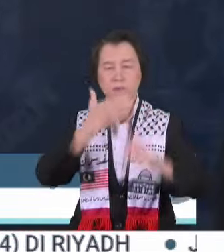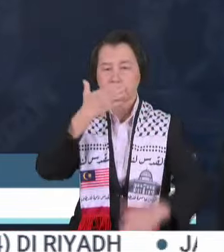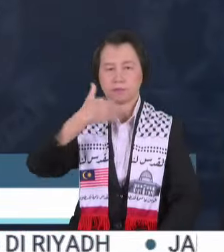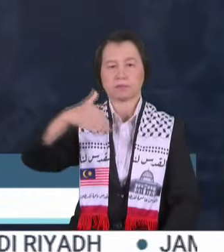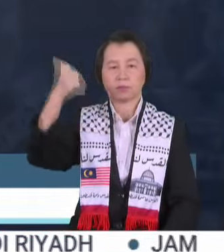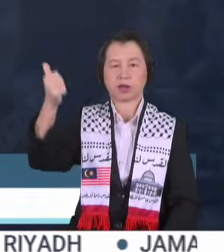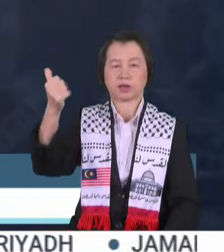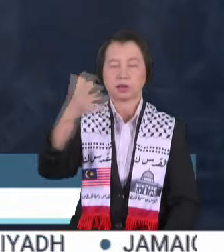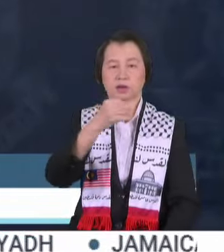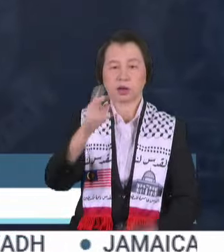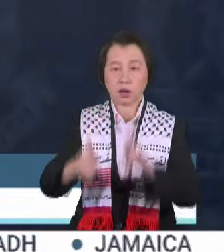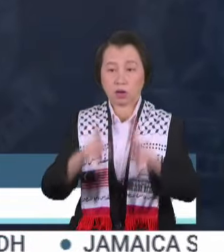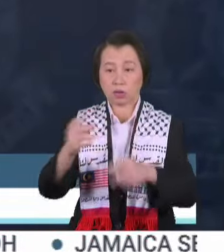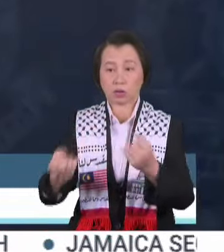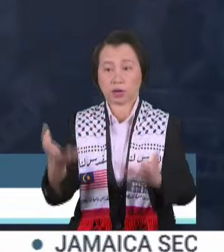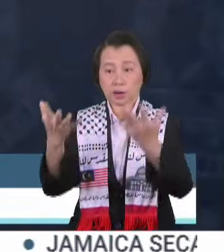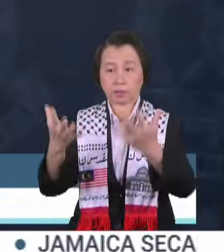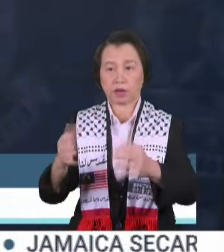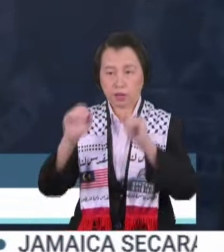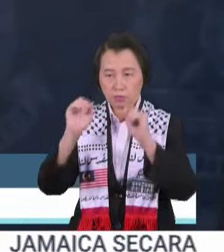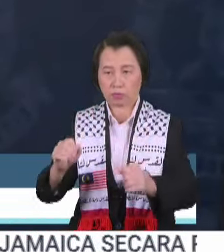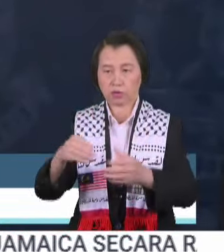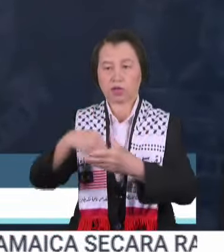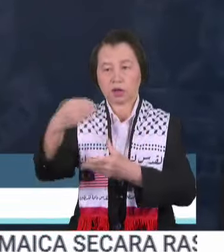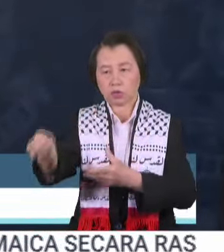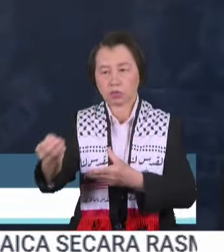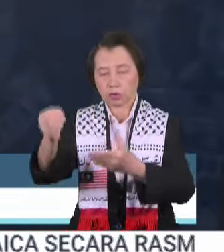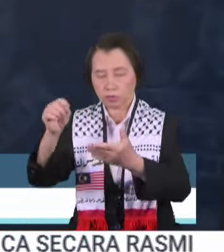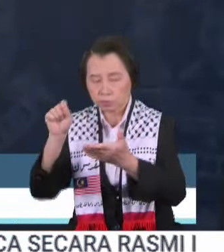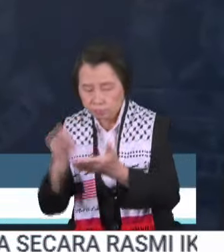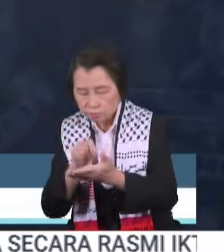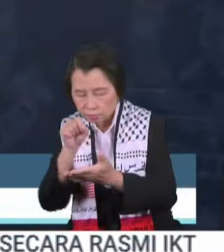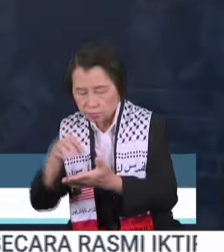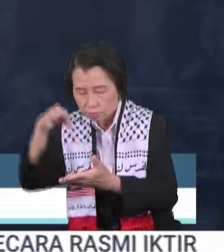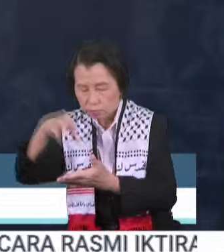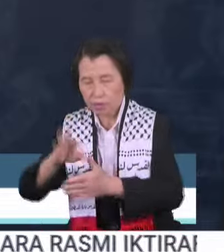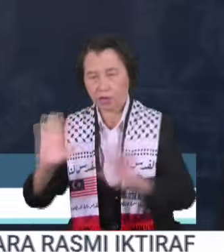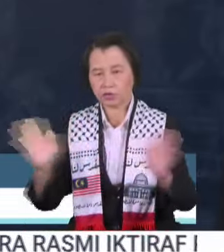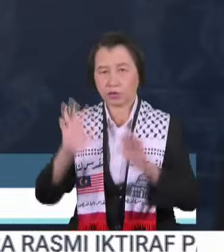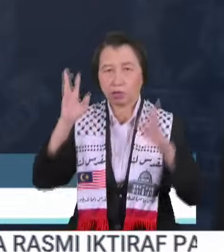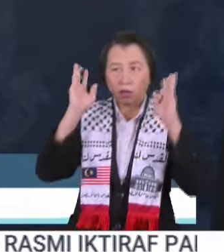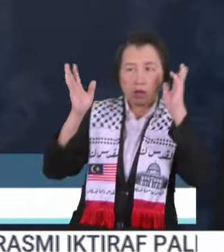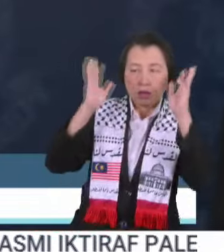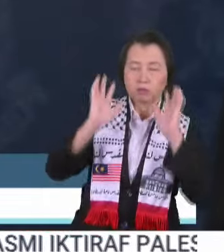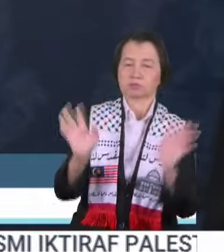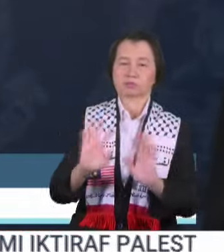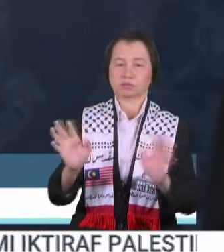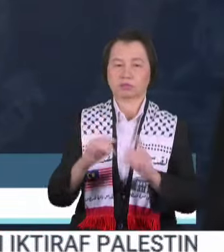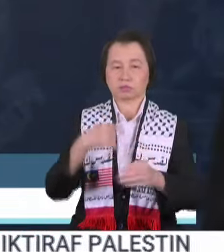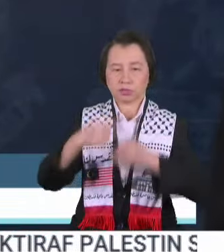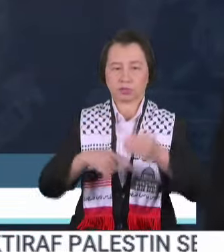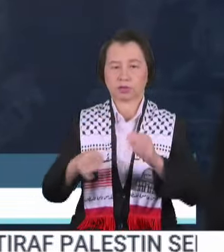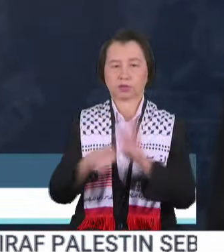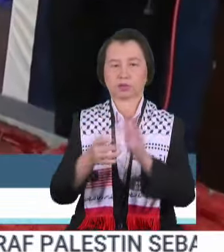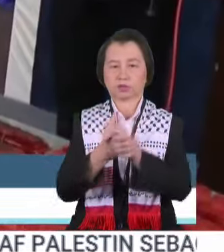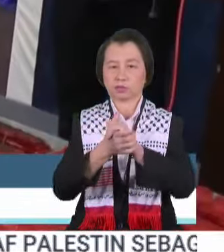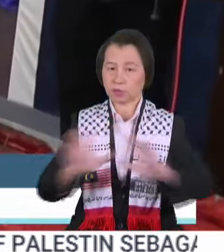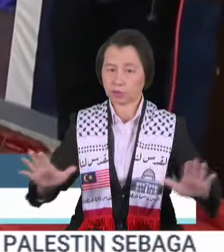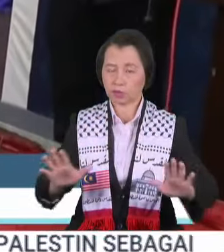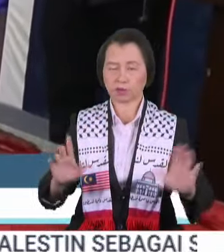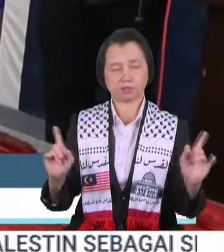terbaik dan orang ramai diminta keluar mengundi tanpa sebarang keraguan berkaitan keselamatan.